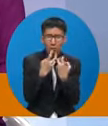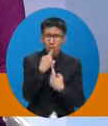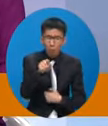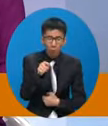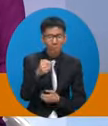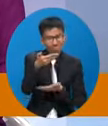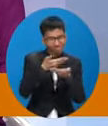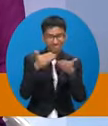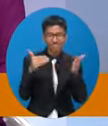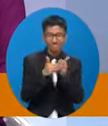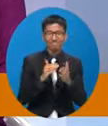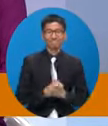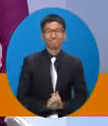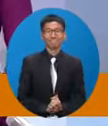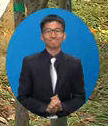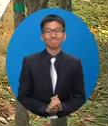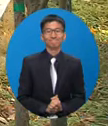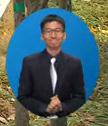이동현 기자입니다.